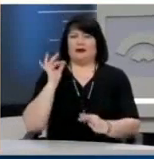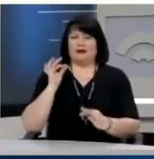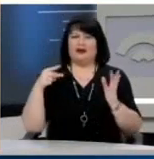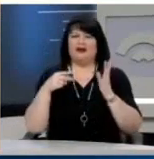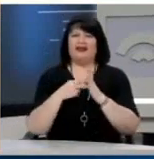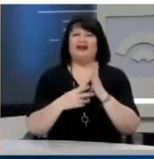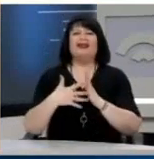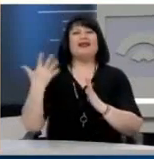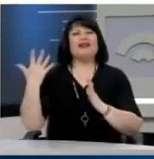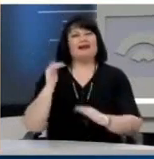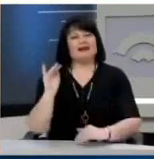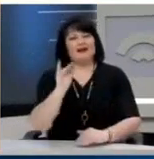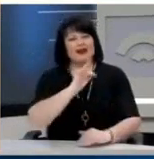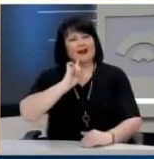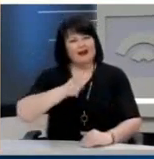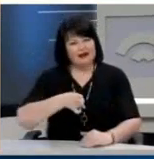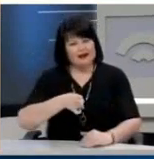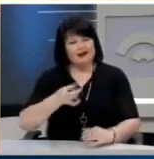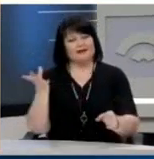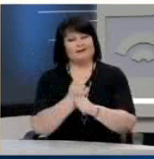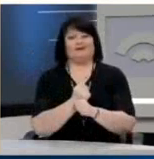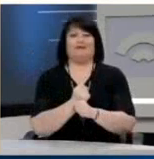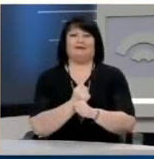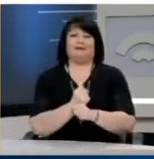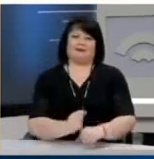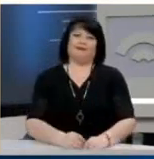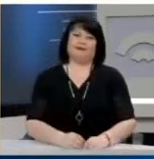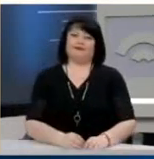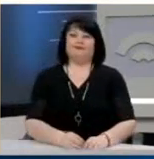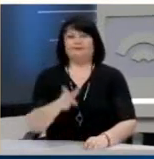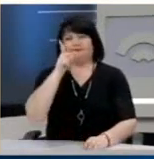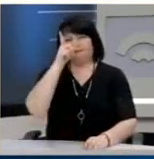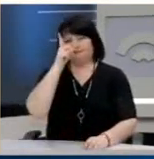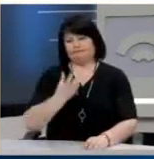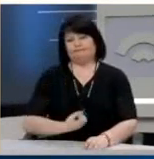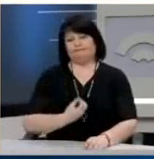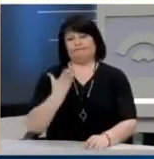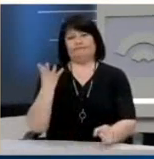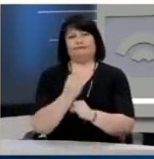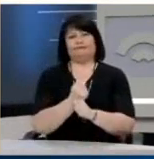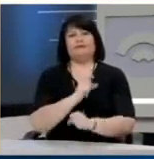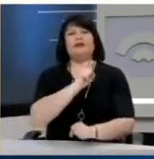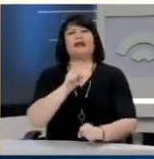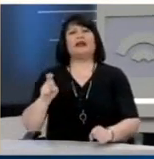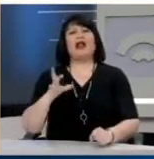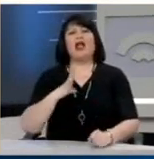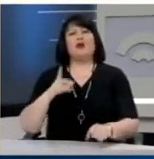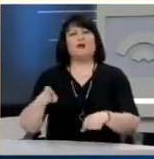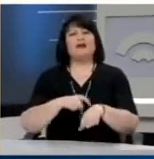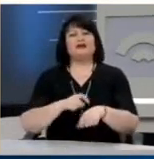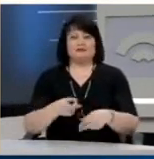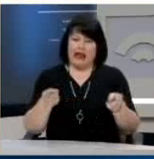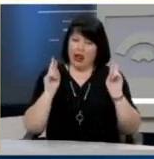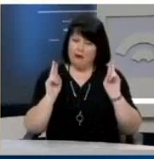του 2015. Πετύχαμε και είμαστε περήφανοι γι' αυτό, όπως και εκατομμύρια Έλληνες που σήμερα μπορούν